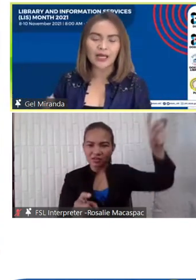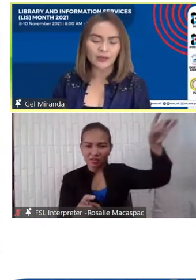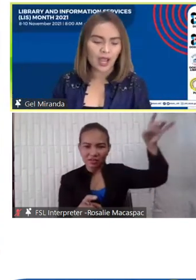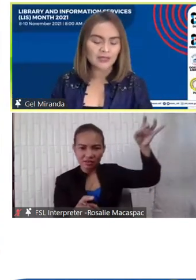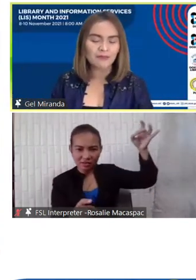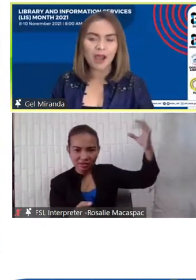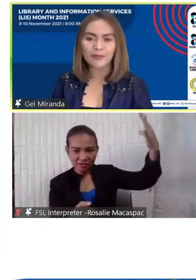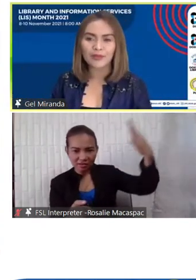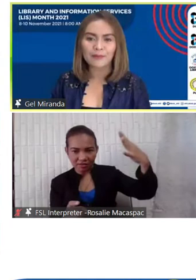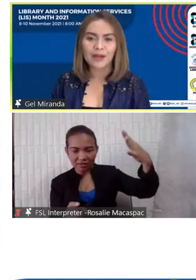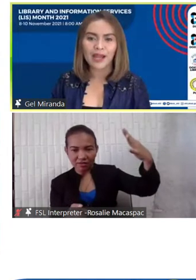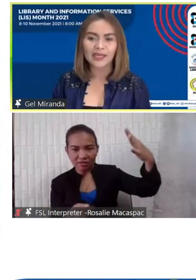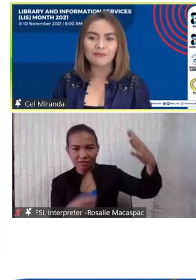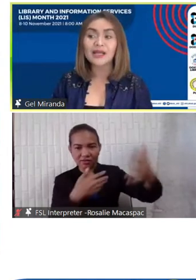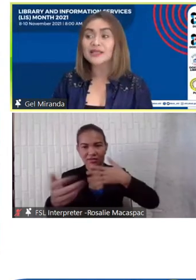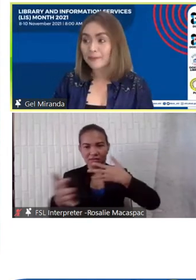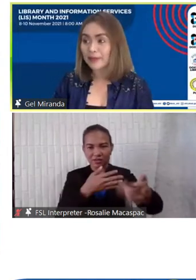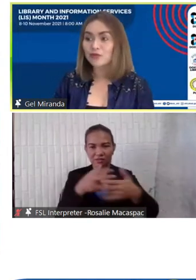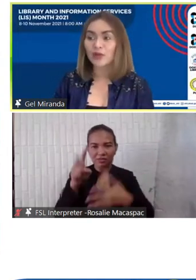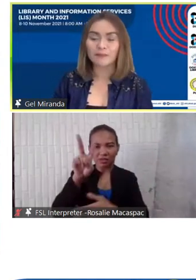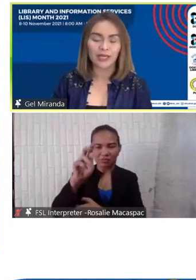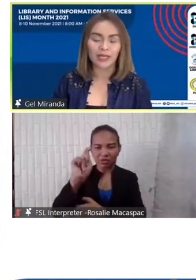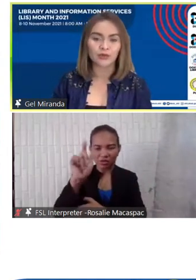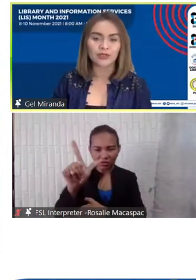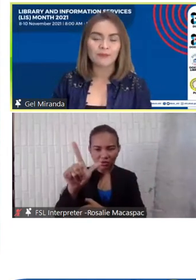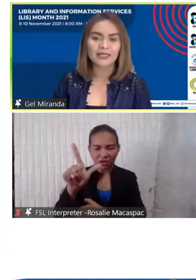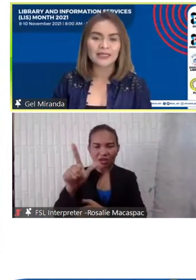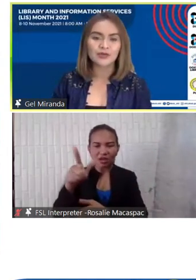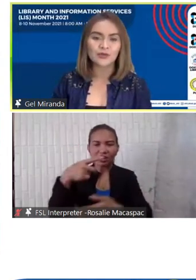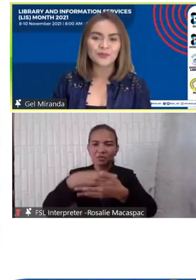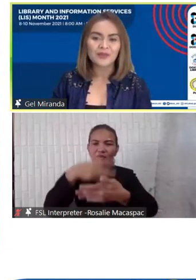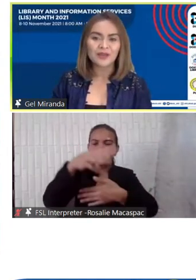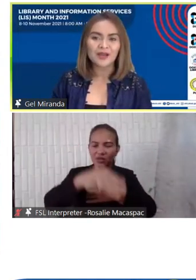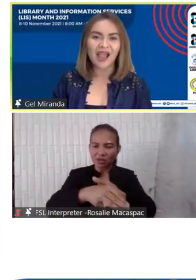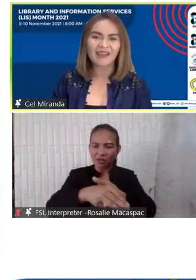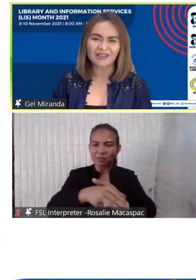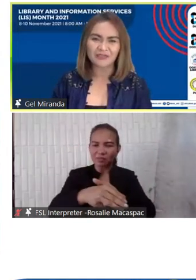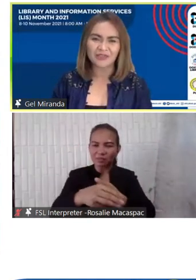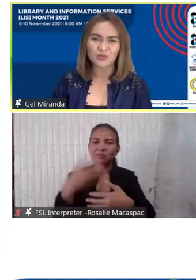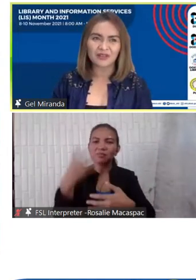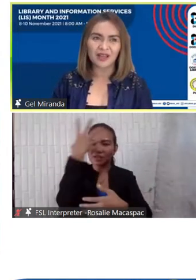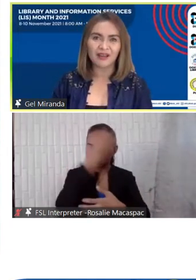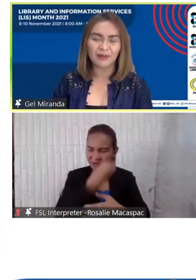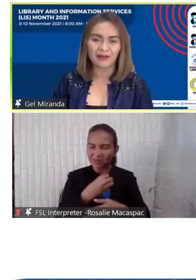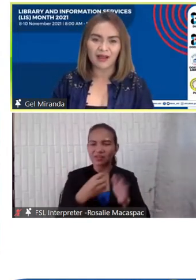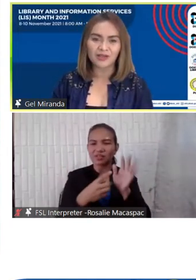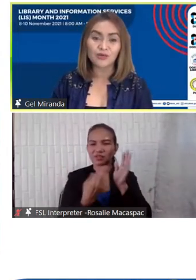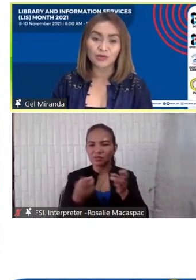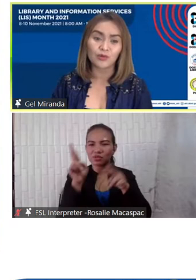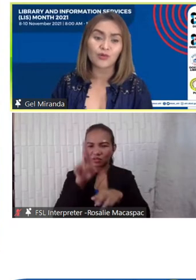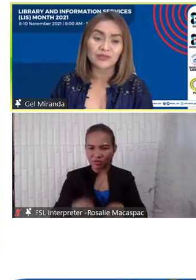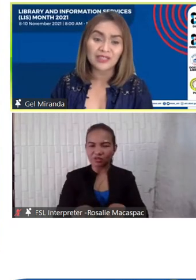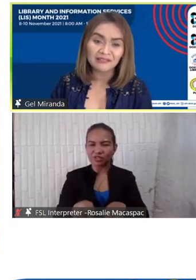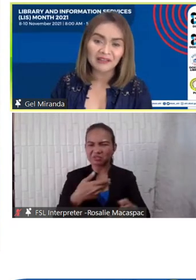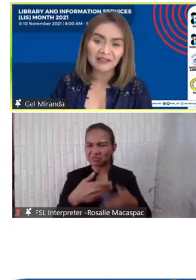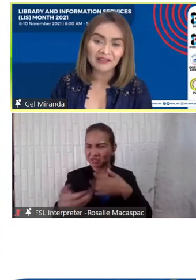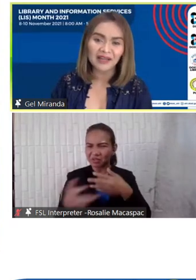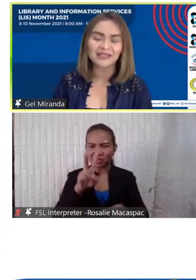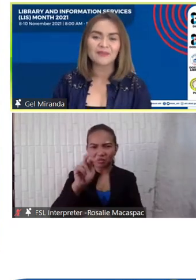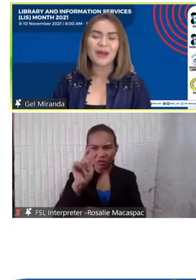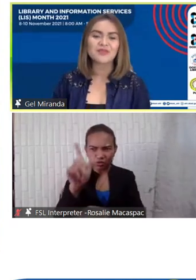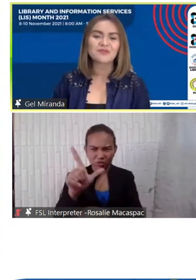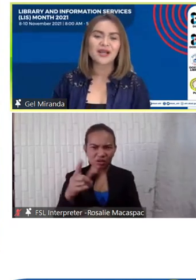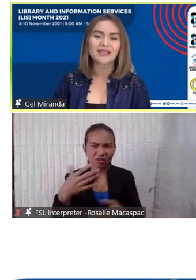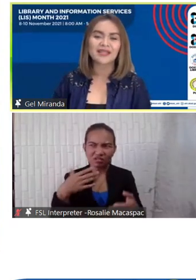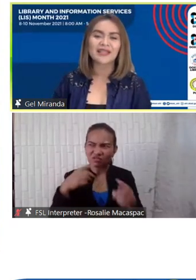na virtual lang yung ating mga programa ay maganda pa rin yung epekto, di ba? Hindi yung kahit na virtual na, parang ang lungkot-lungkot tignan, di ba?